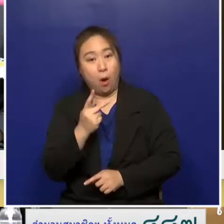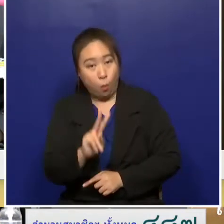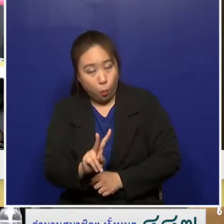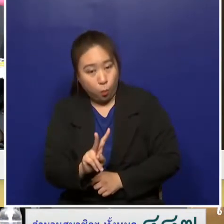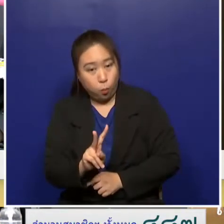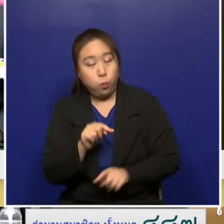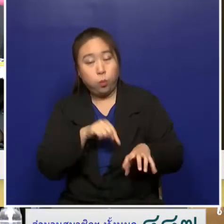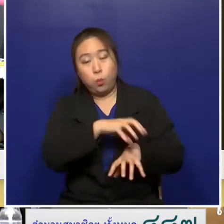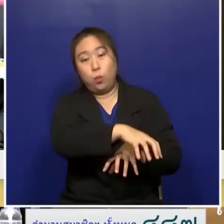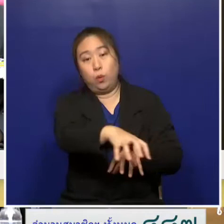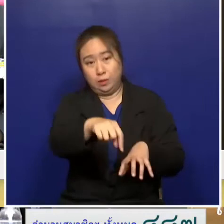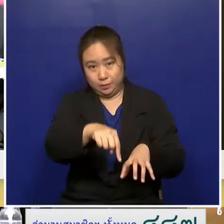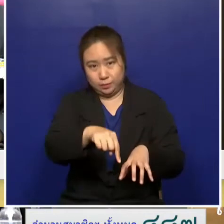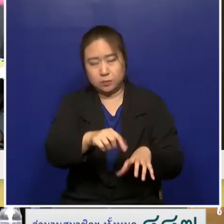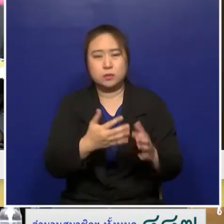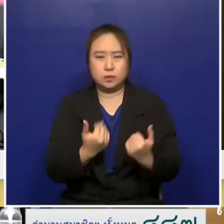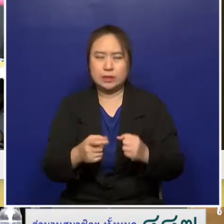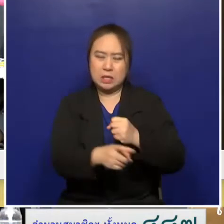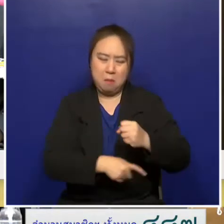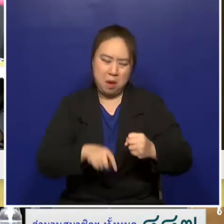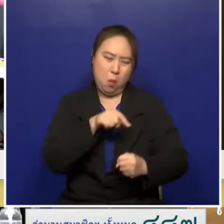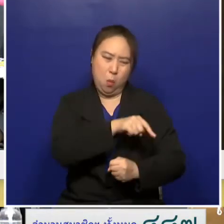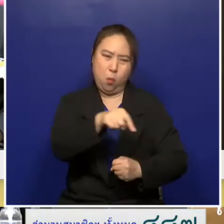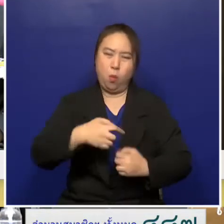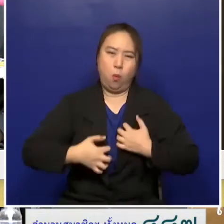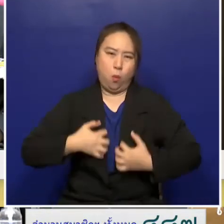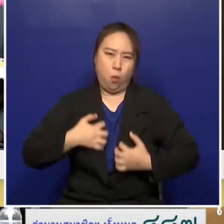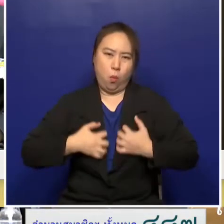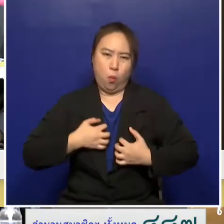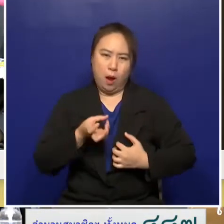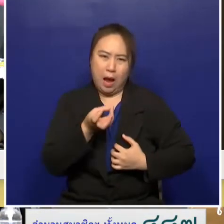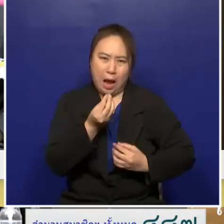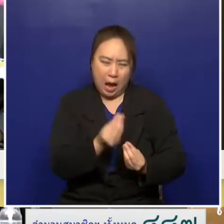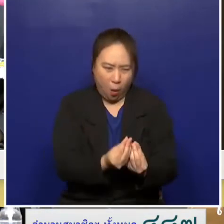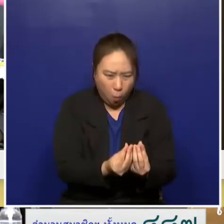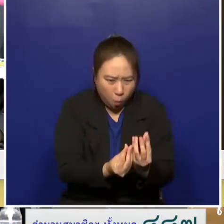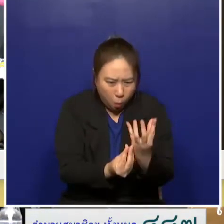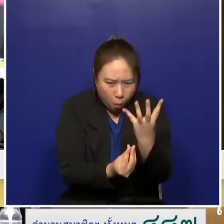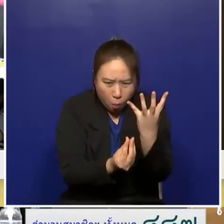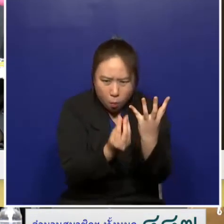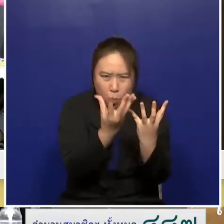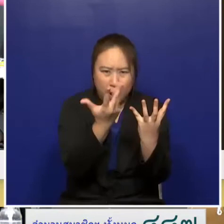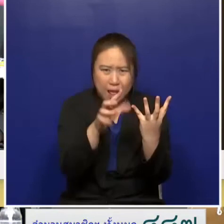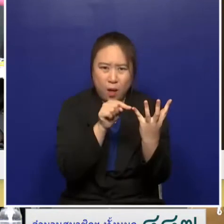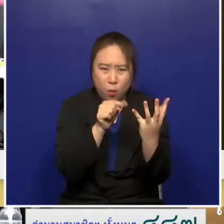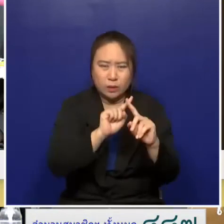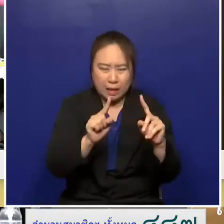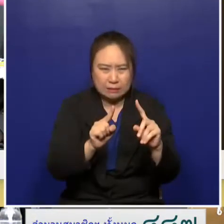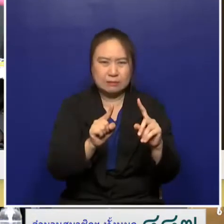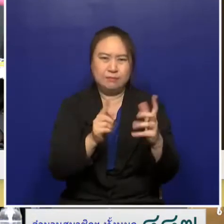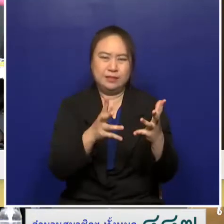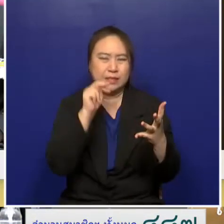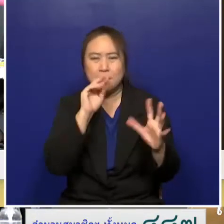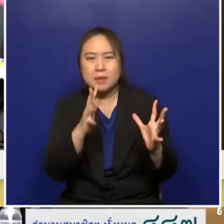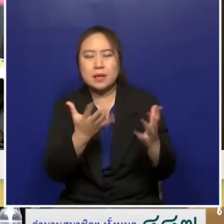รีพี่น้องที่ทํานาเดีร้อนเข้ากับลงใล้จะสุก MARK.ดังนั้นถ้าห